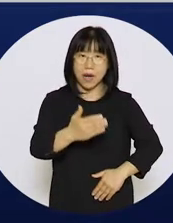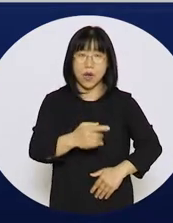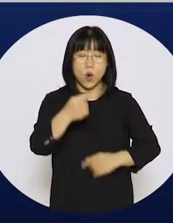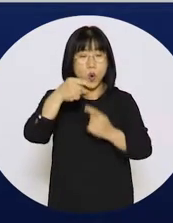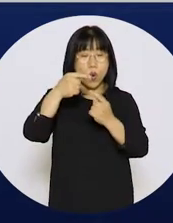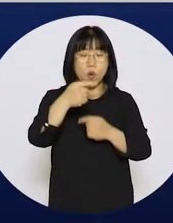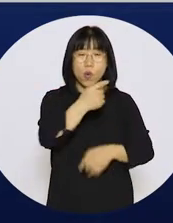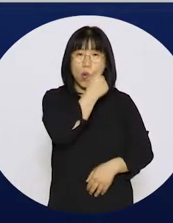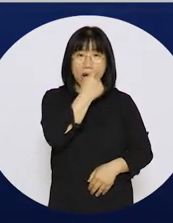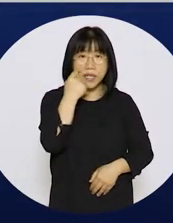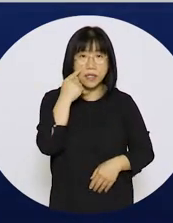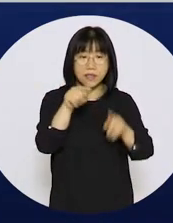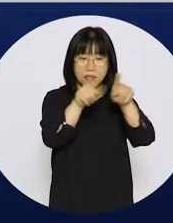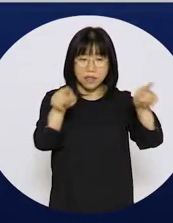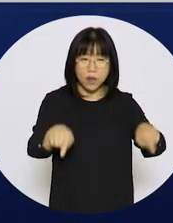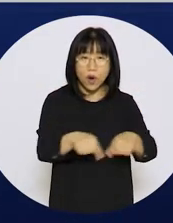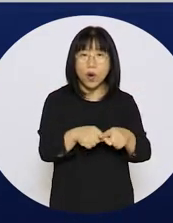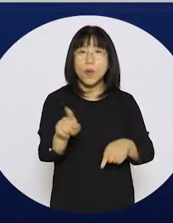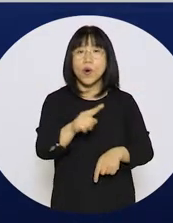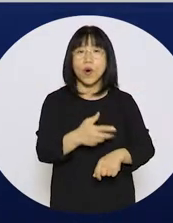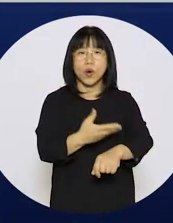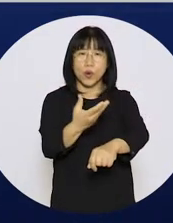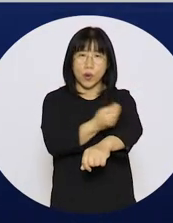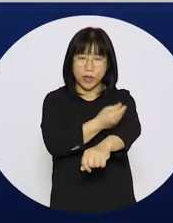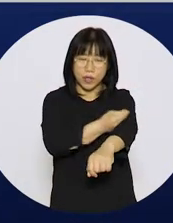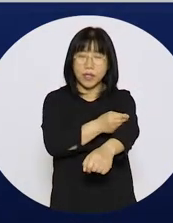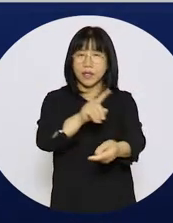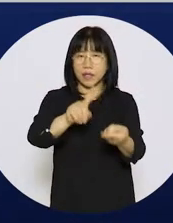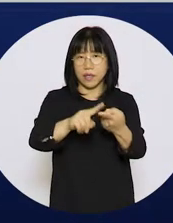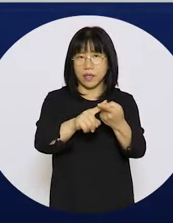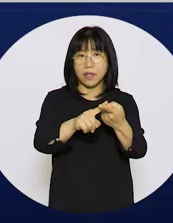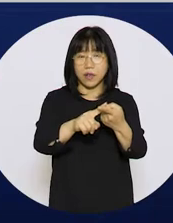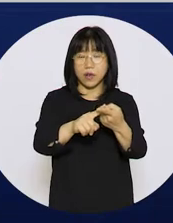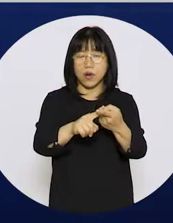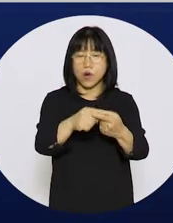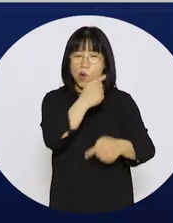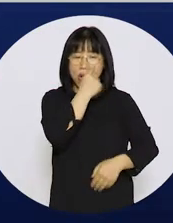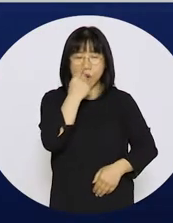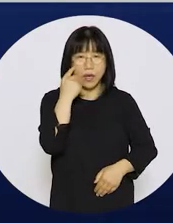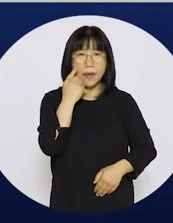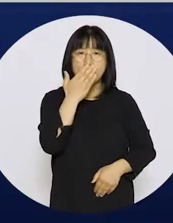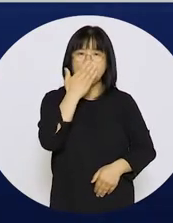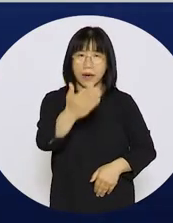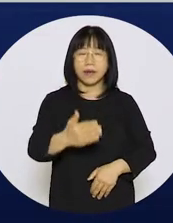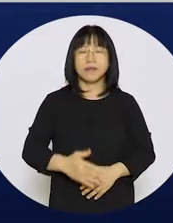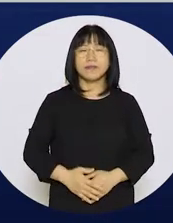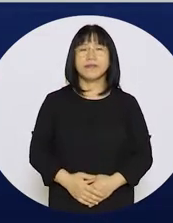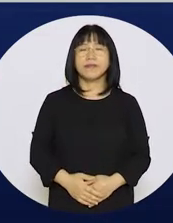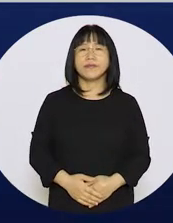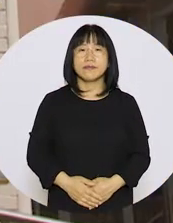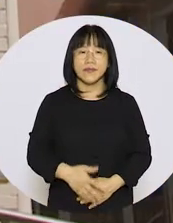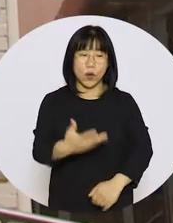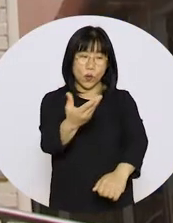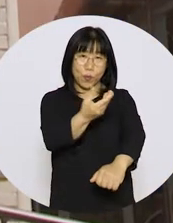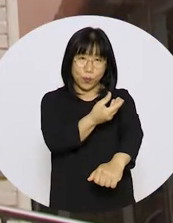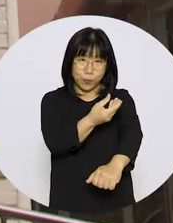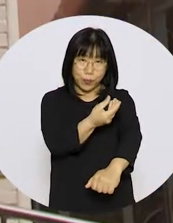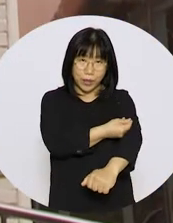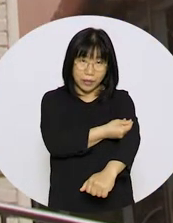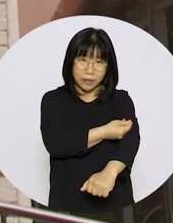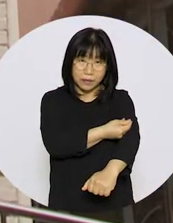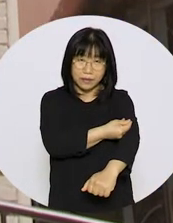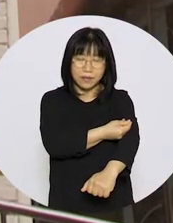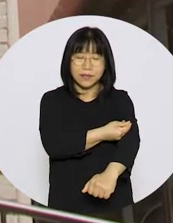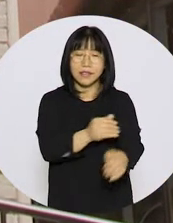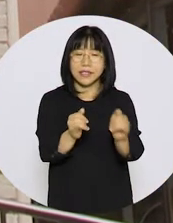확인서나 질병관리청에서 운영하는 모바일의 쿠브를 통해 접종 사실을 확인할 수 있습니다. 접종이